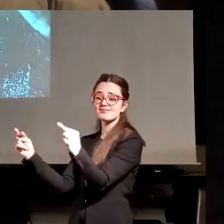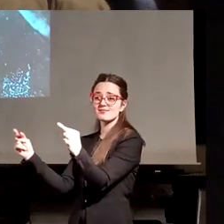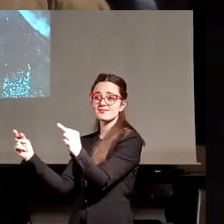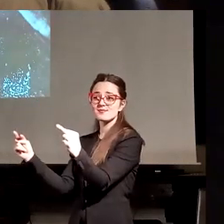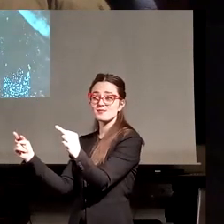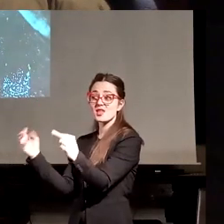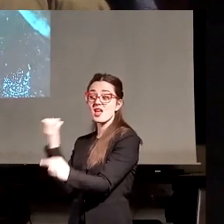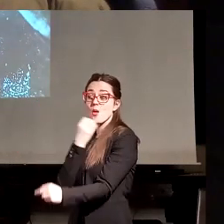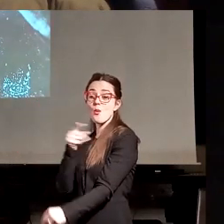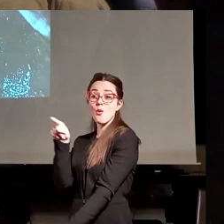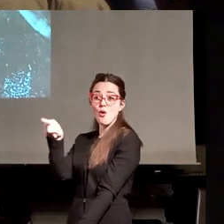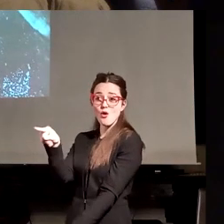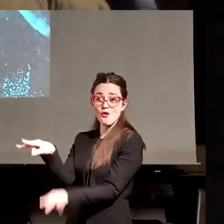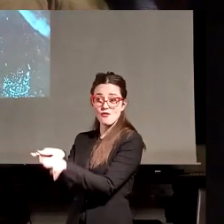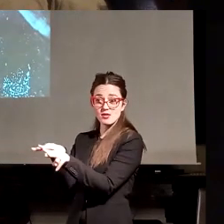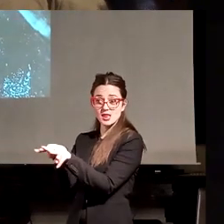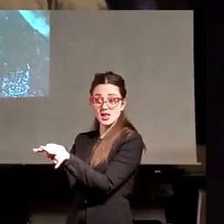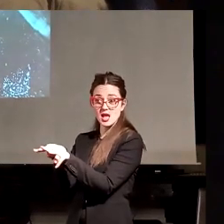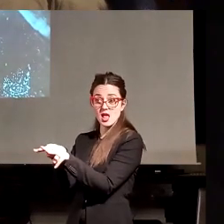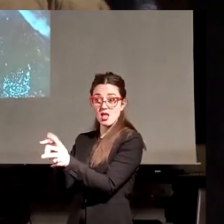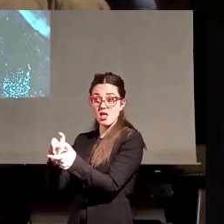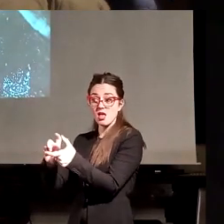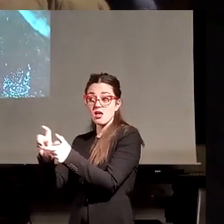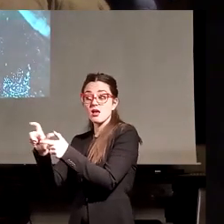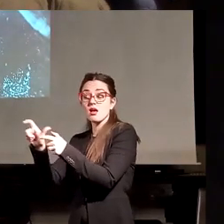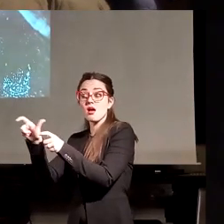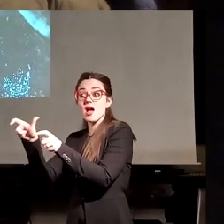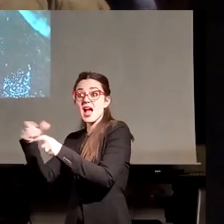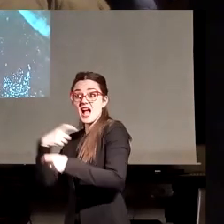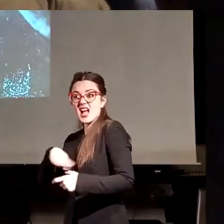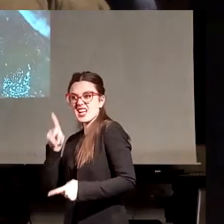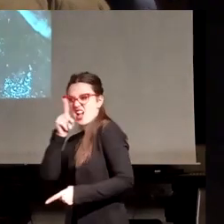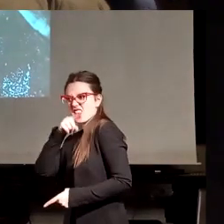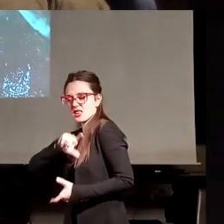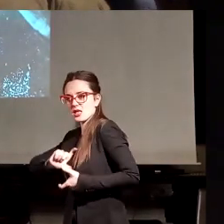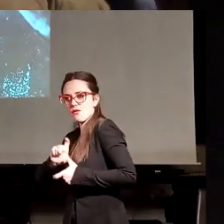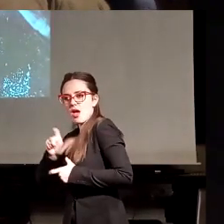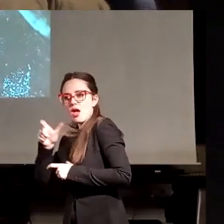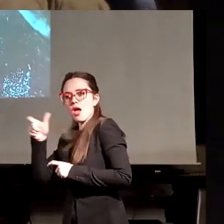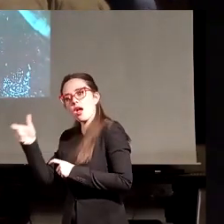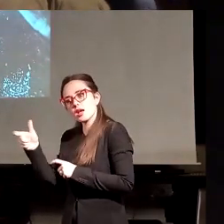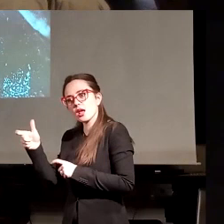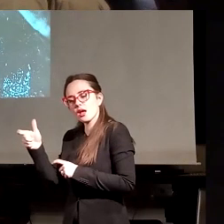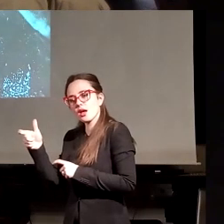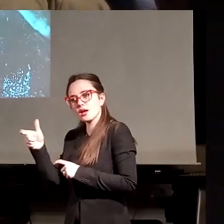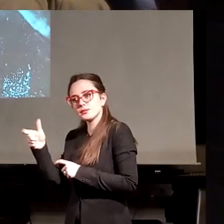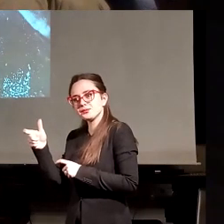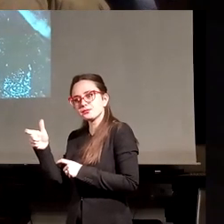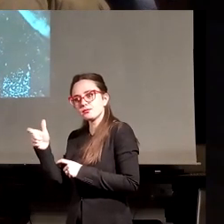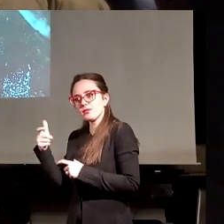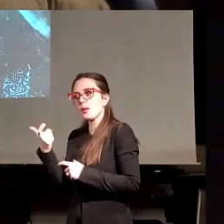il buono sviluppa elementi diciamo di cattiveria fintamente per